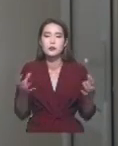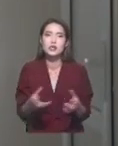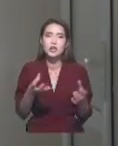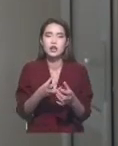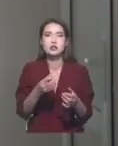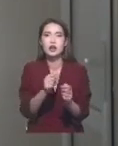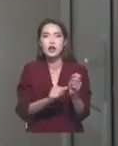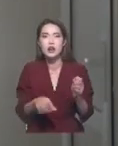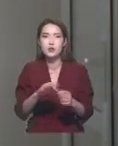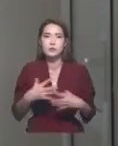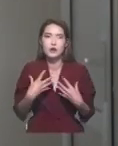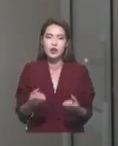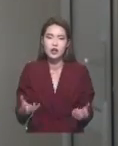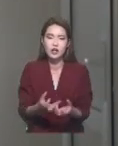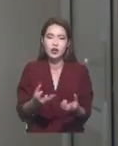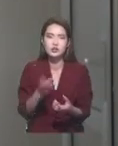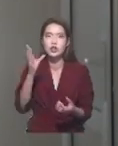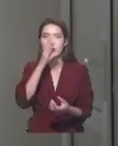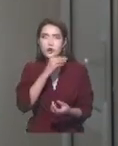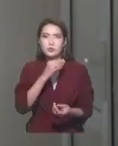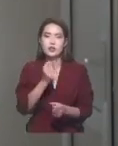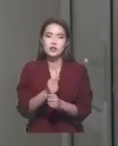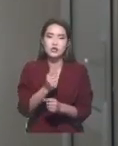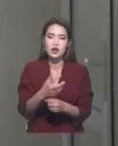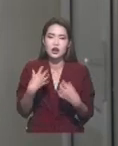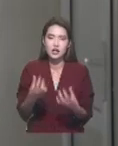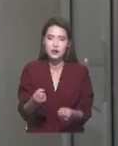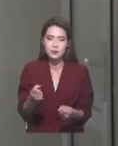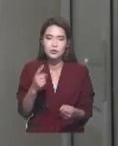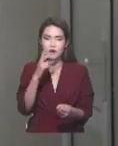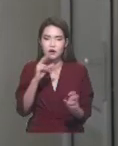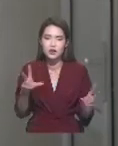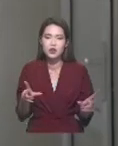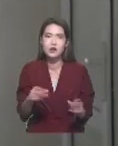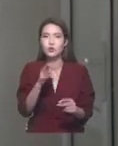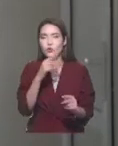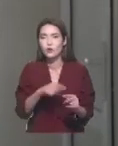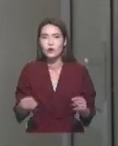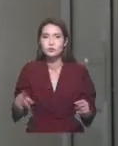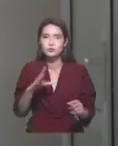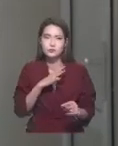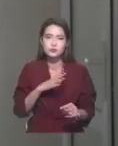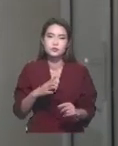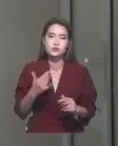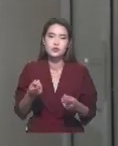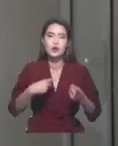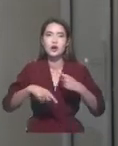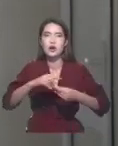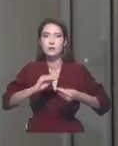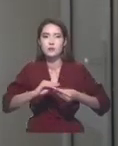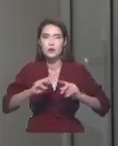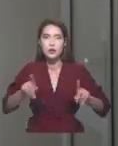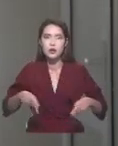артериогенозын сақтап, микрососудистан ұстымы жасап, алынған сүйектен кәдімгі жақ сүйегін, төменгі жақ сүйегін қалыптастырып, соны